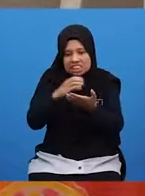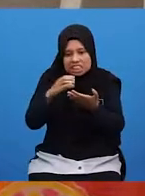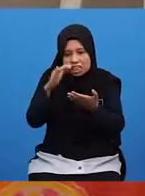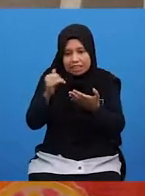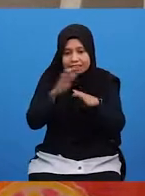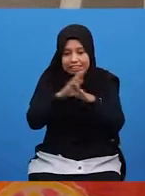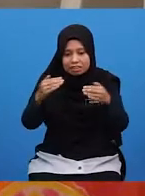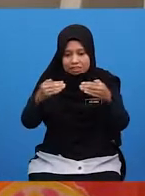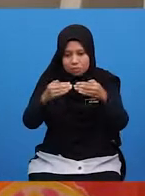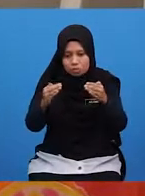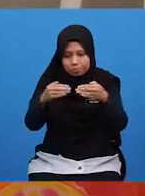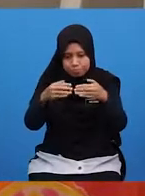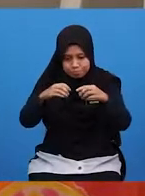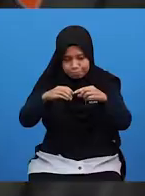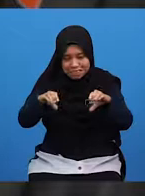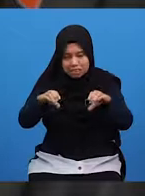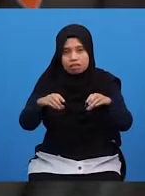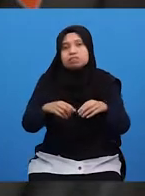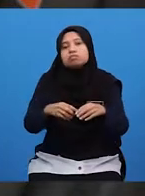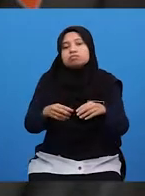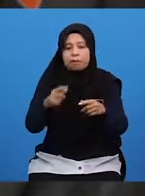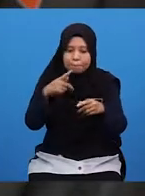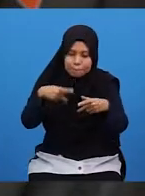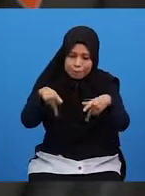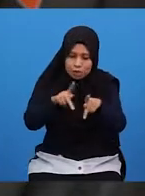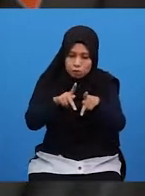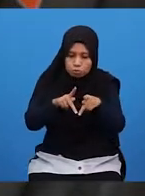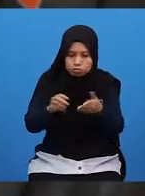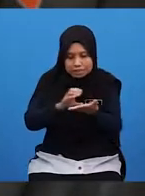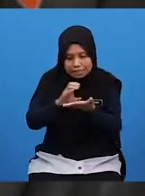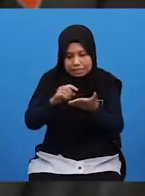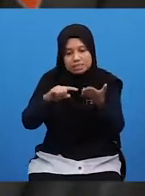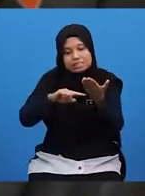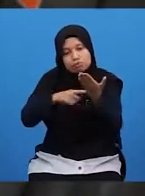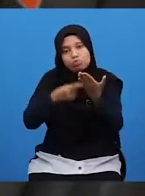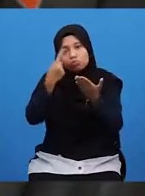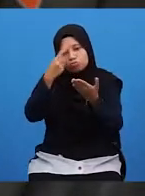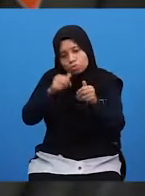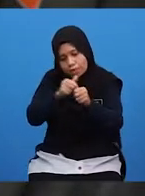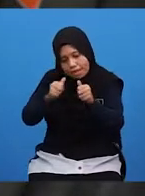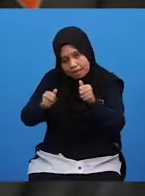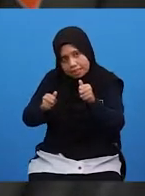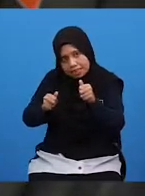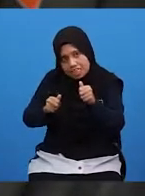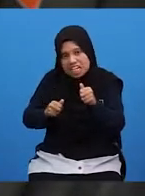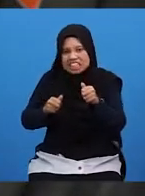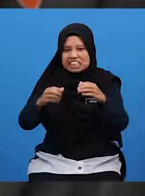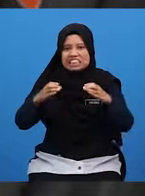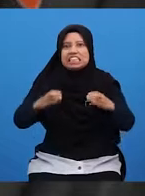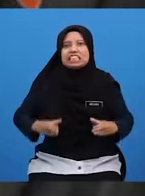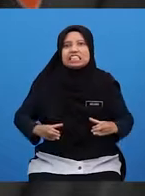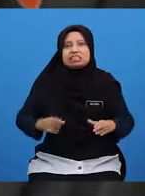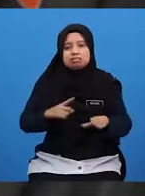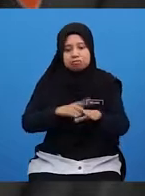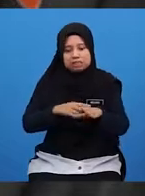tidak bersambung, murid-murid perlu mencanting semula bagi mengelakkan kecacatan semasa